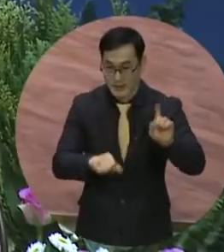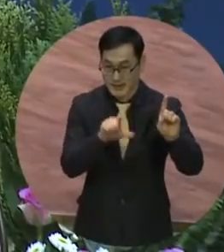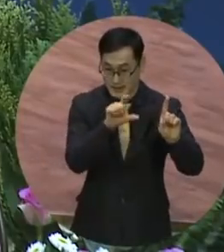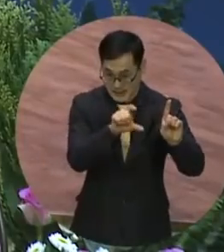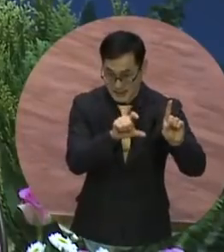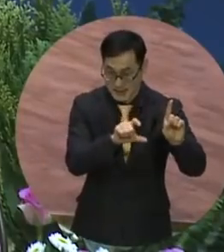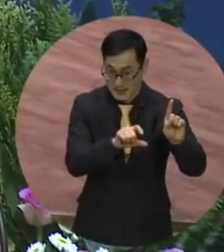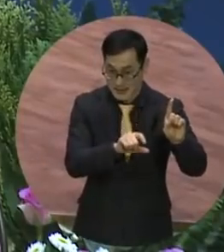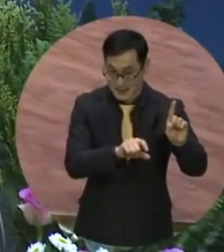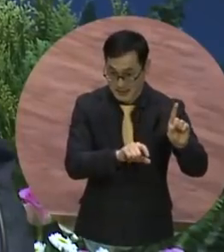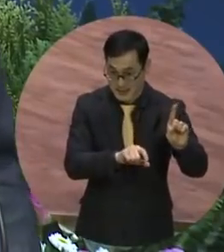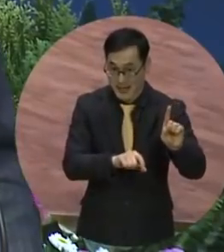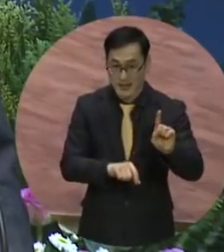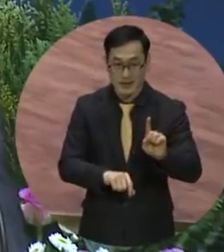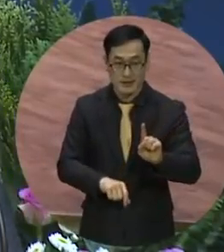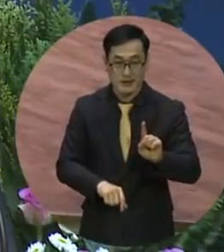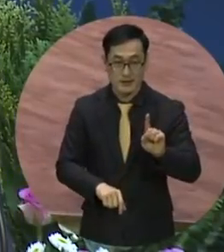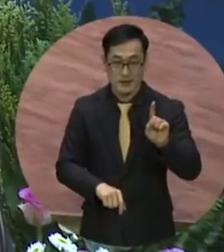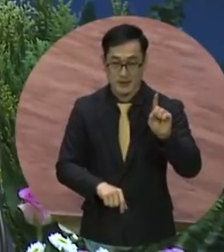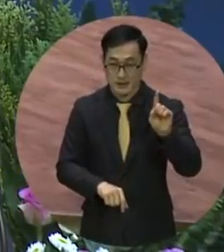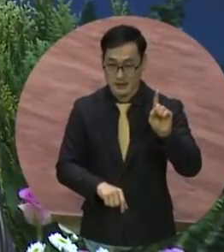8절 그야말로 이